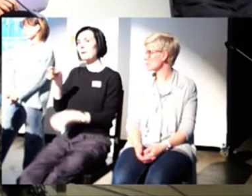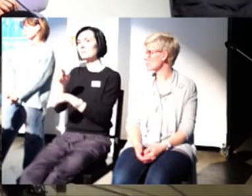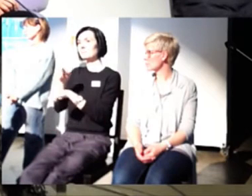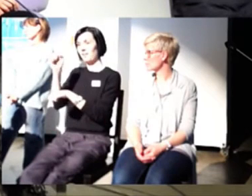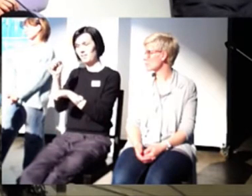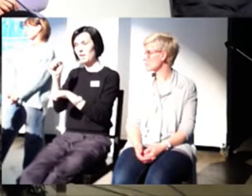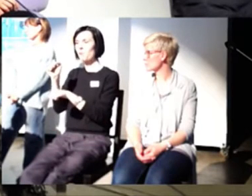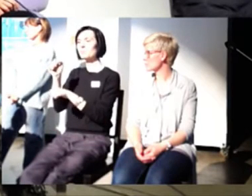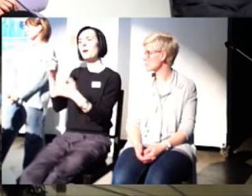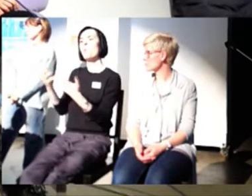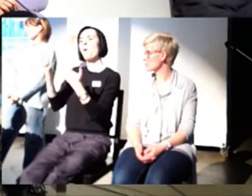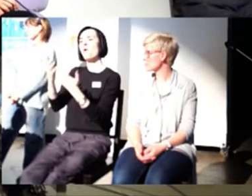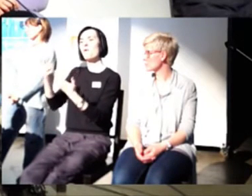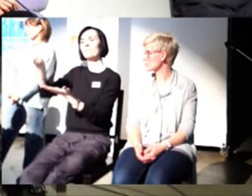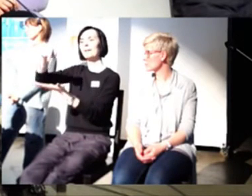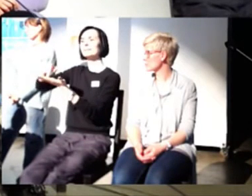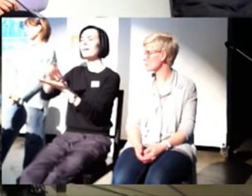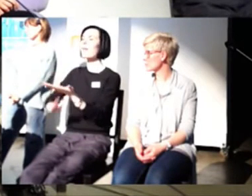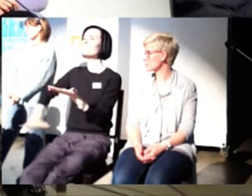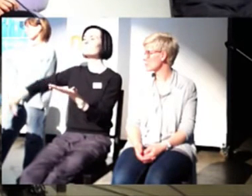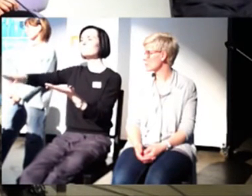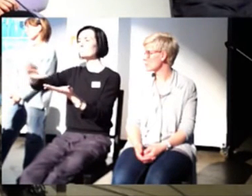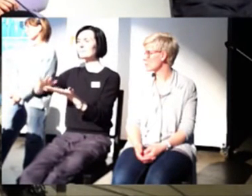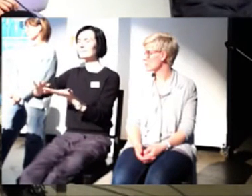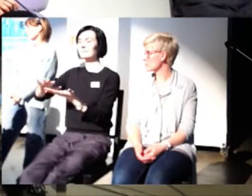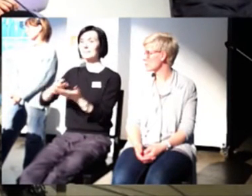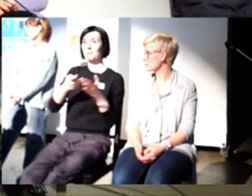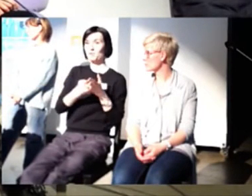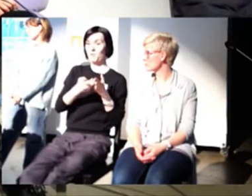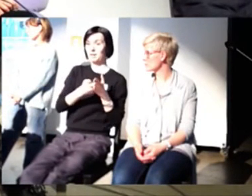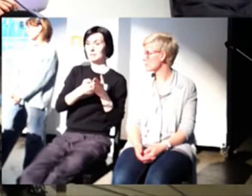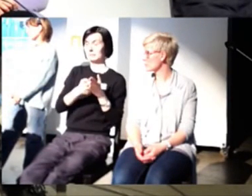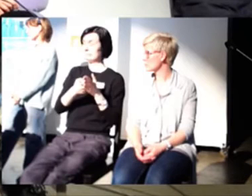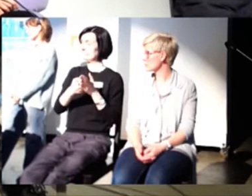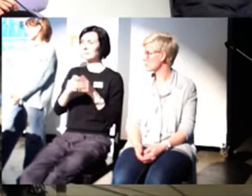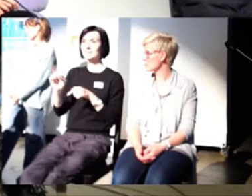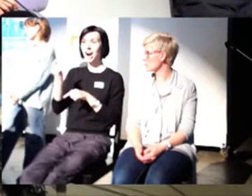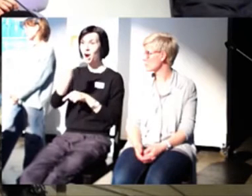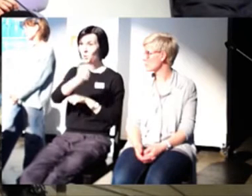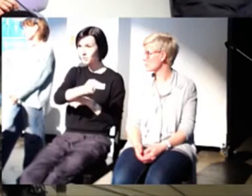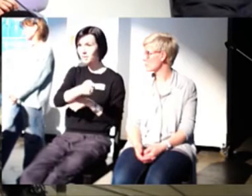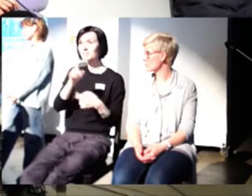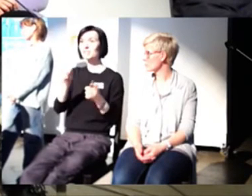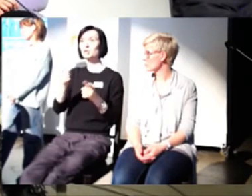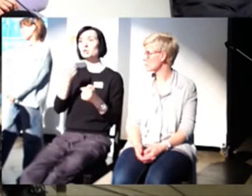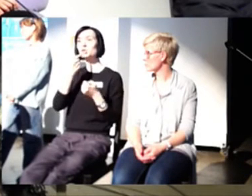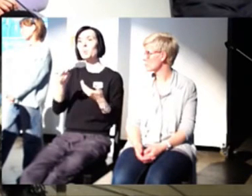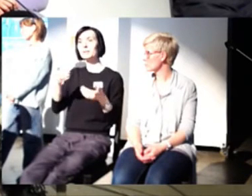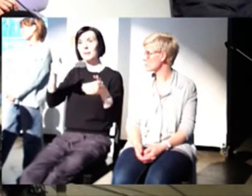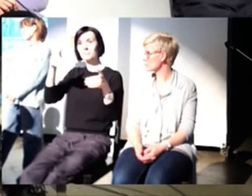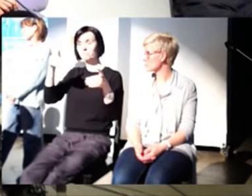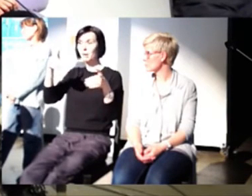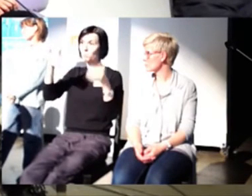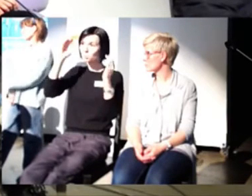kaukana niin kuin vaikkapa rautatiestä. Eli kun julkisella liikenteellä ei